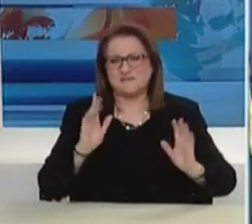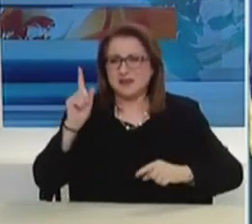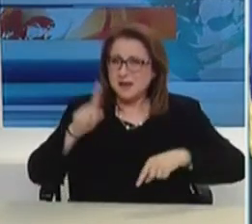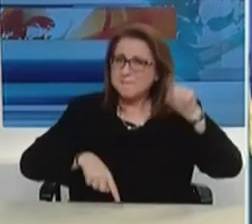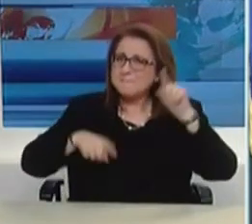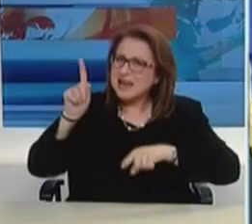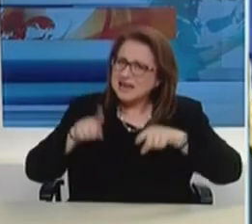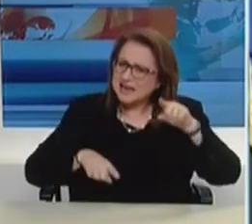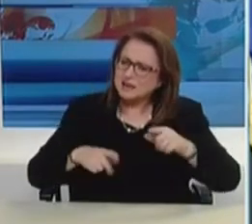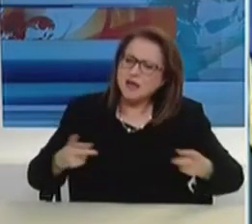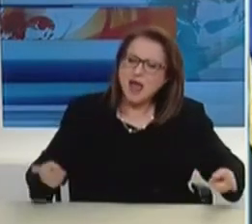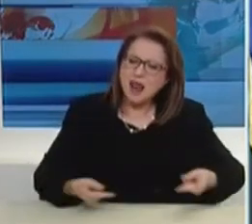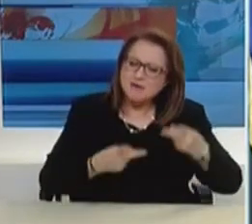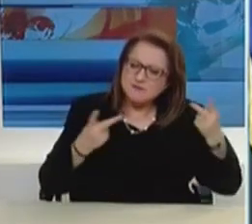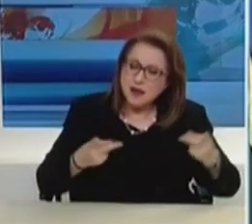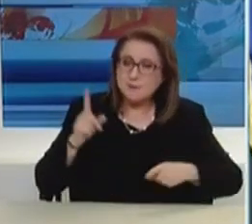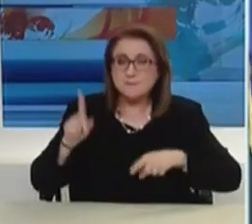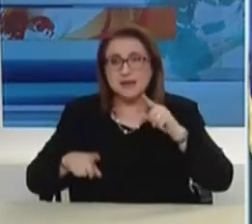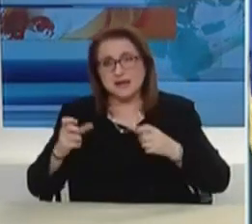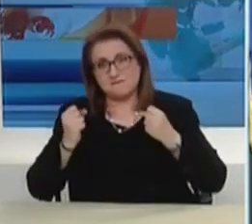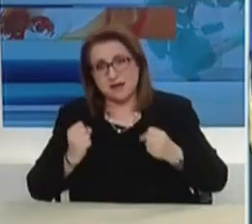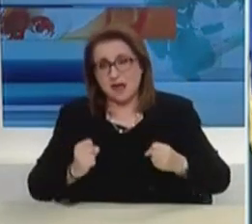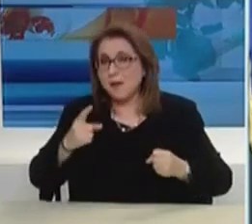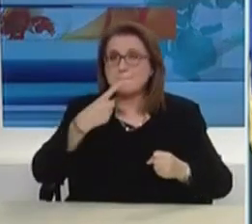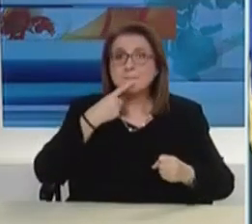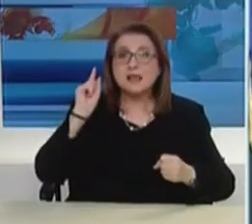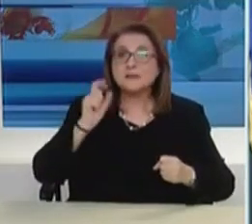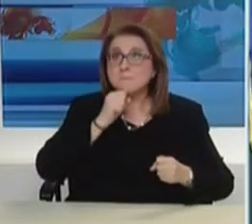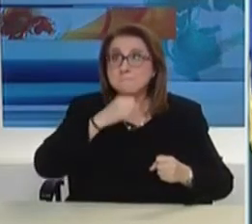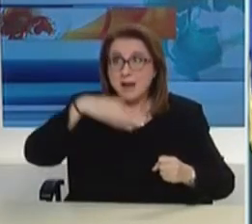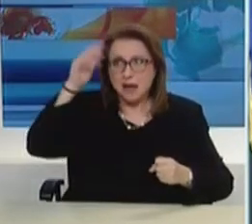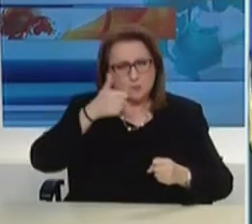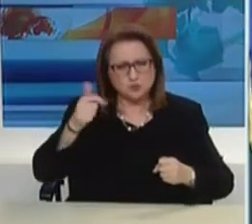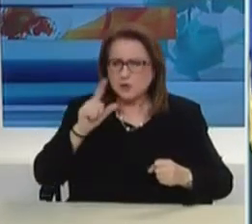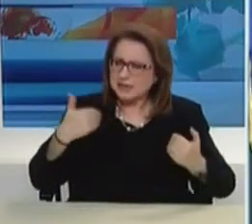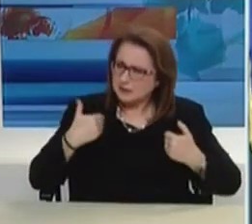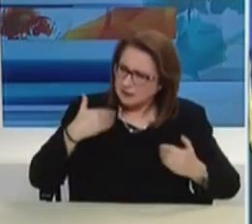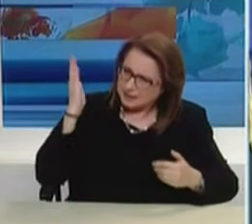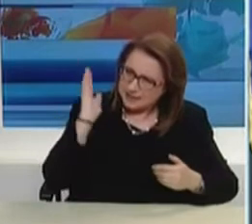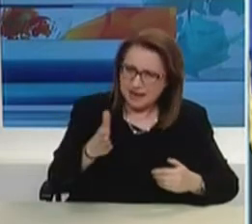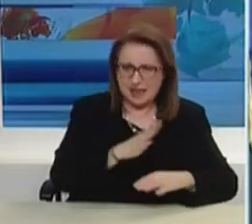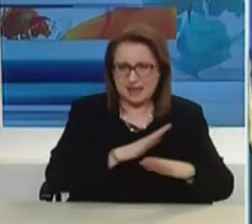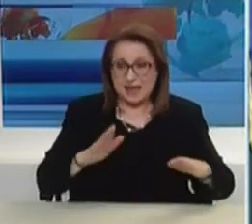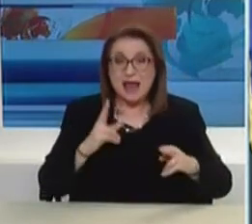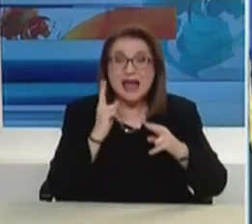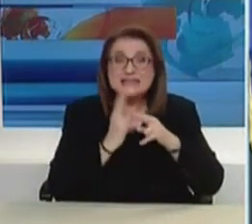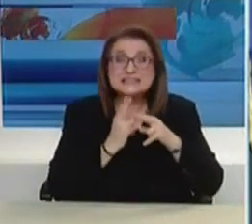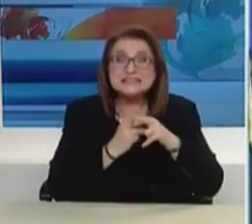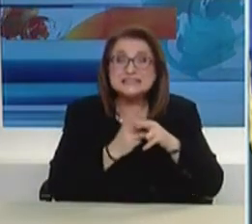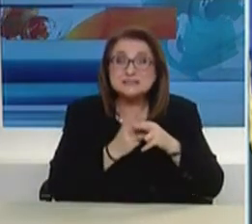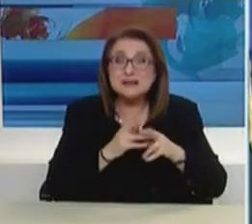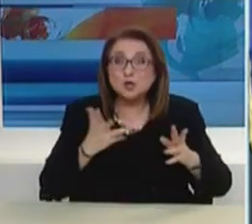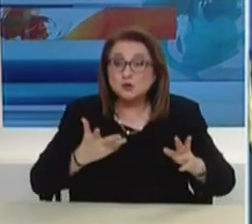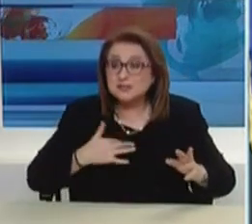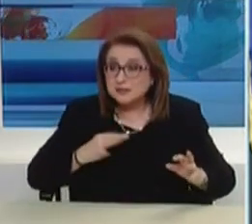που θα το περάσουν σοβαρά και νέοι, δεν υπάρχει ανοσία. Αλλά μας ενδιαφέρει να μην τη μεταδώσουμε την νόσο. Και μας ενδιαφέρει να τη μεταδώσουμε την νόσο σε